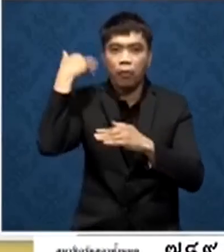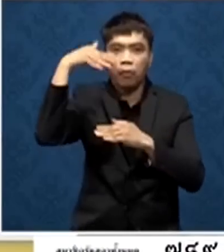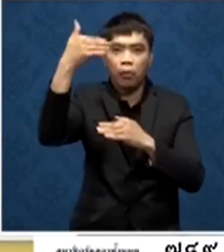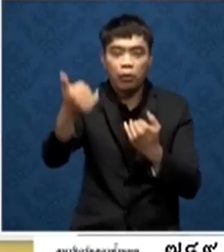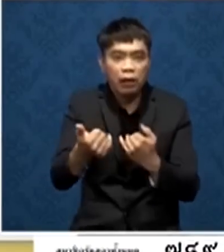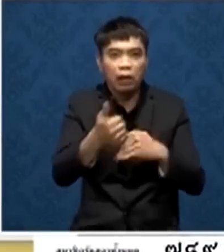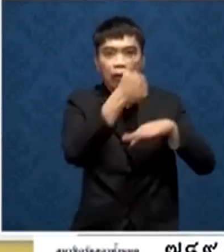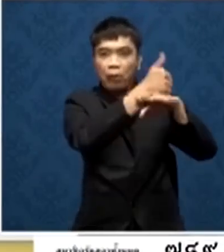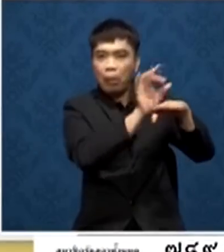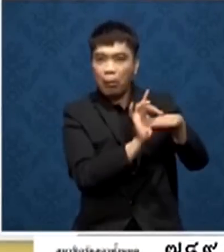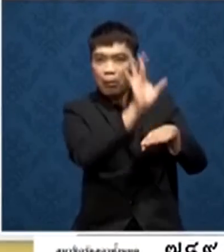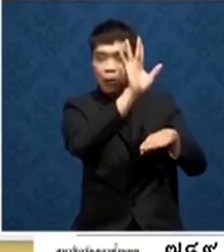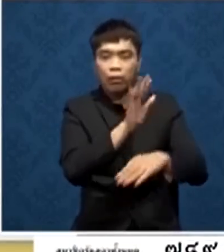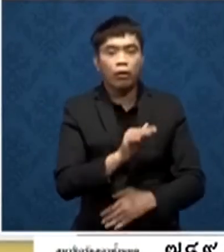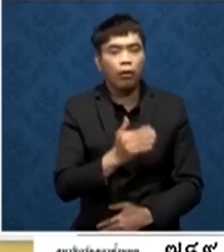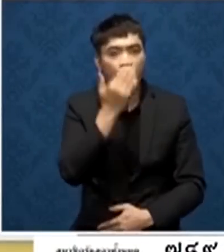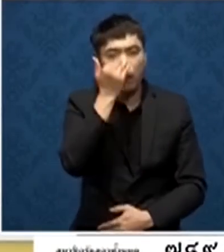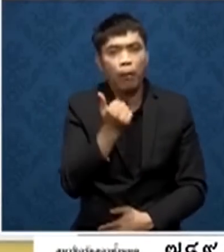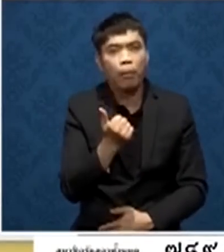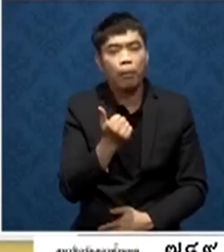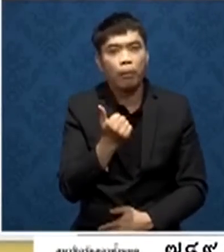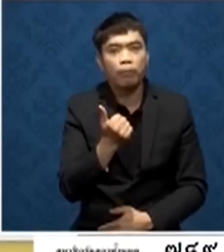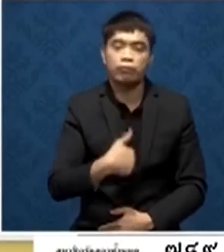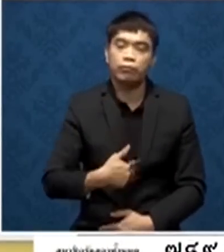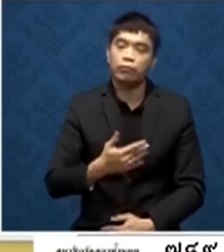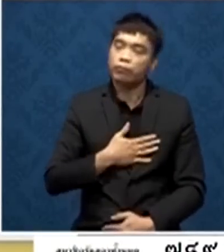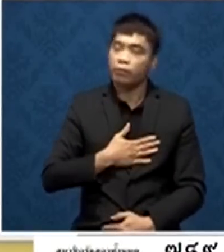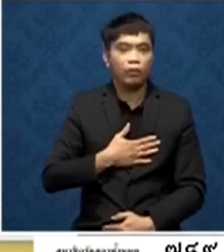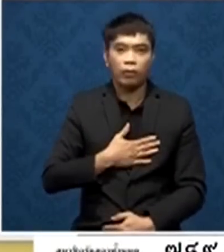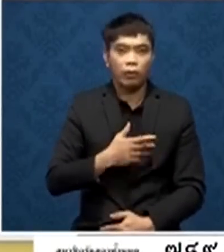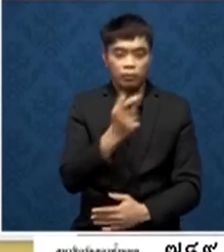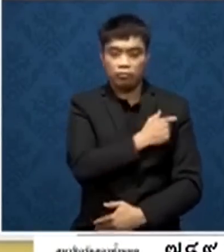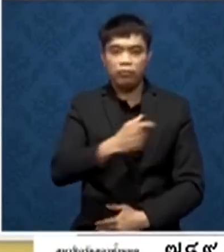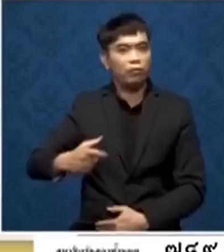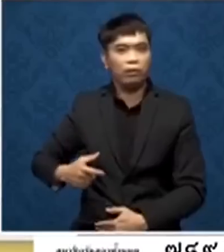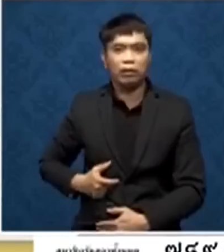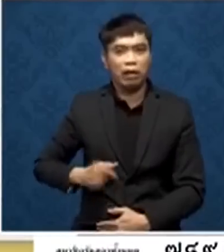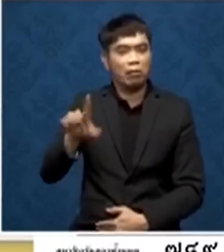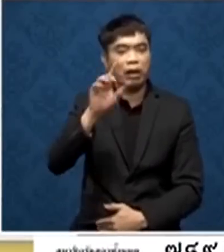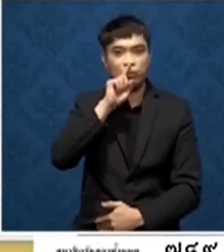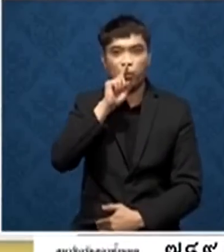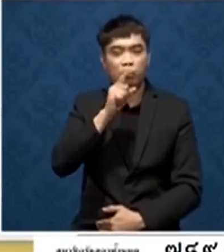เรียนเรื่องความเคารพครับถ้าไม่ได้เพราะเมตตาของระบบสถาบันพระมหากษัตริย์